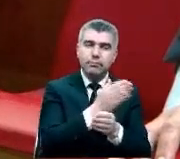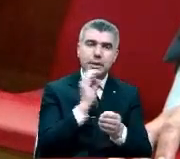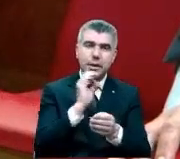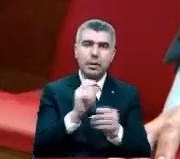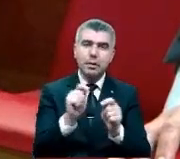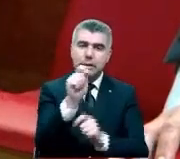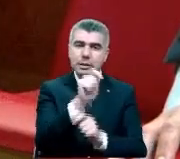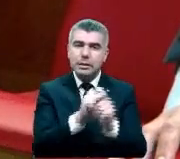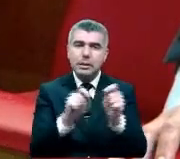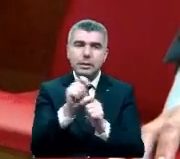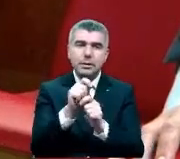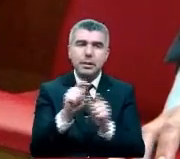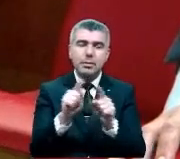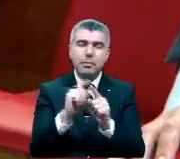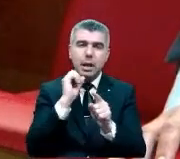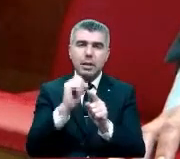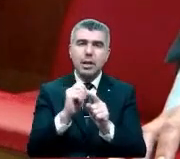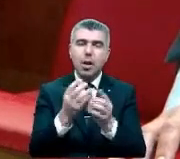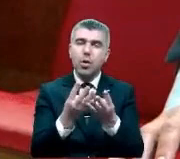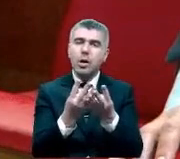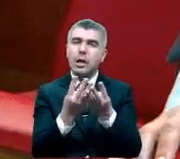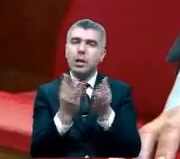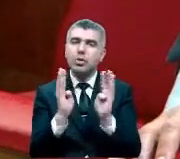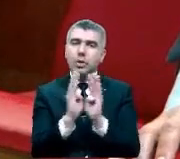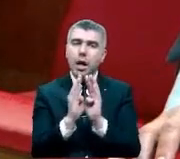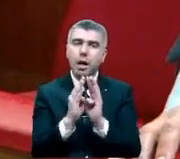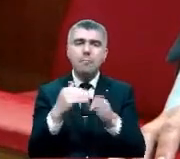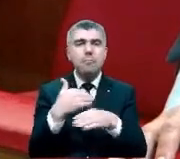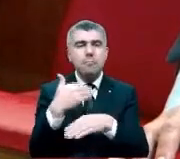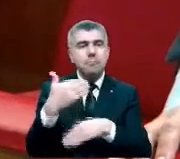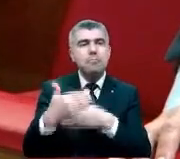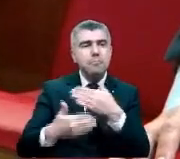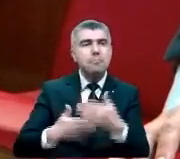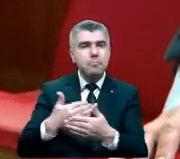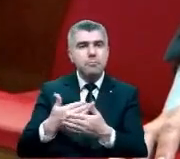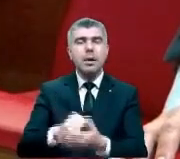من طرف اللجنه ديال النقل من بعد ما تجينا